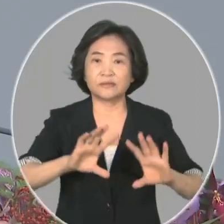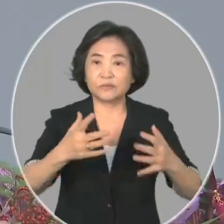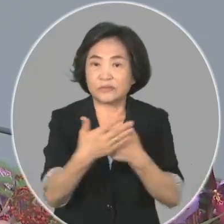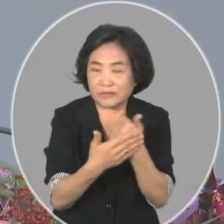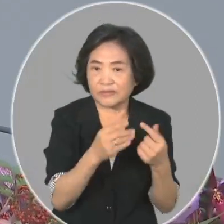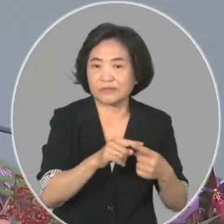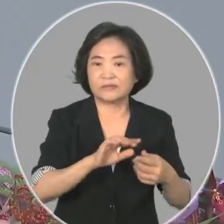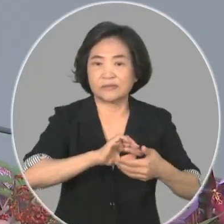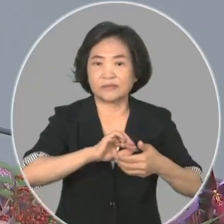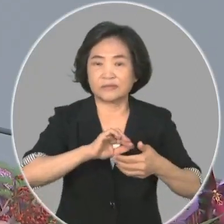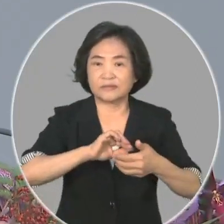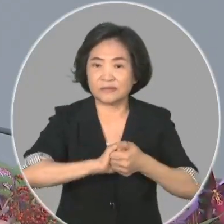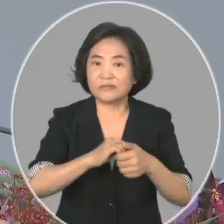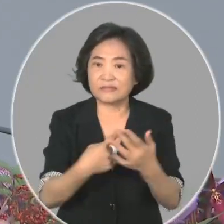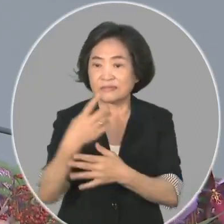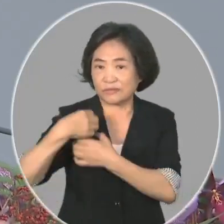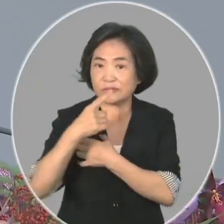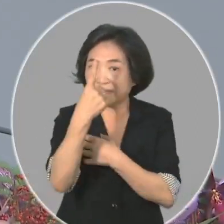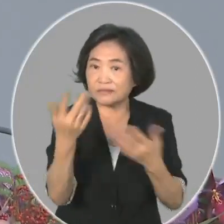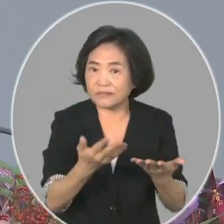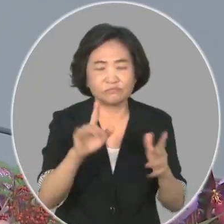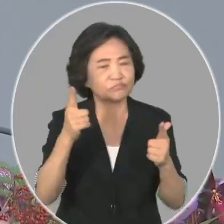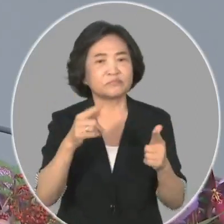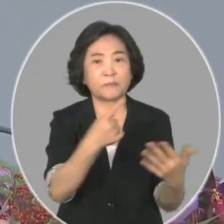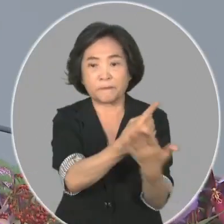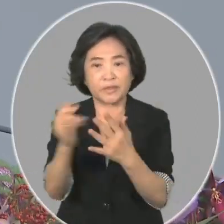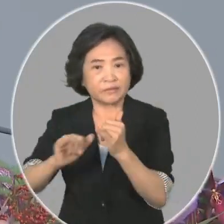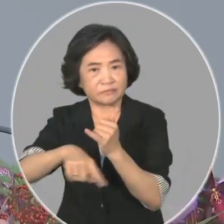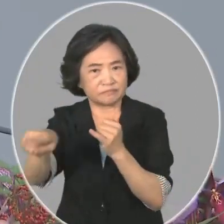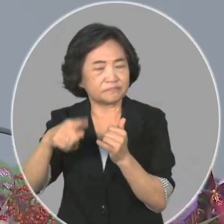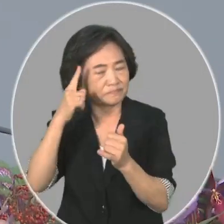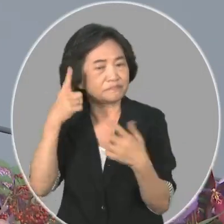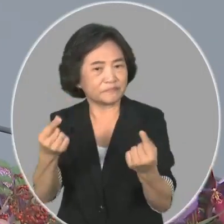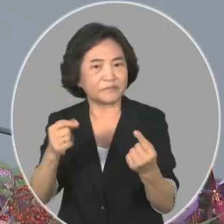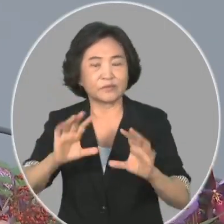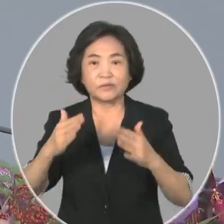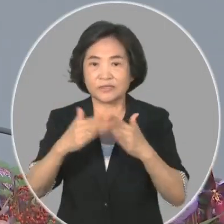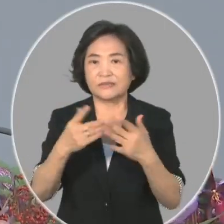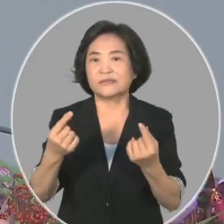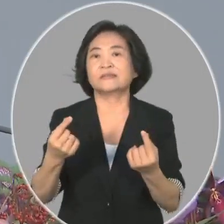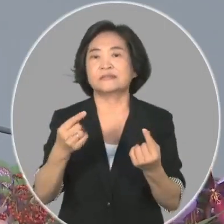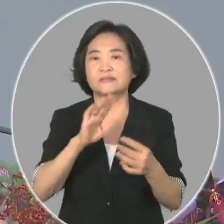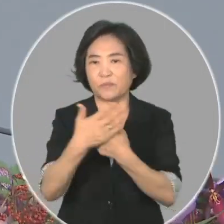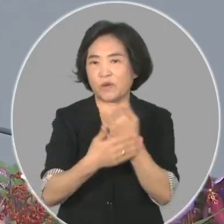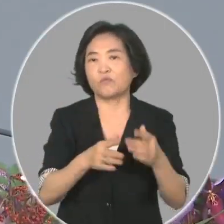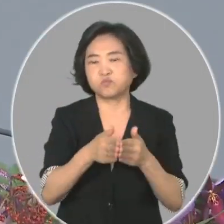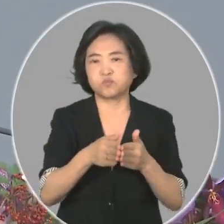来都不只是军人的事。每一位国民都是国家的守护